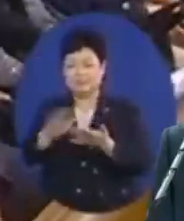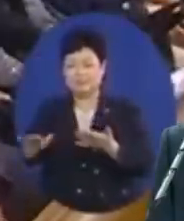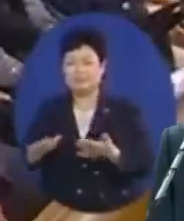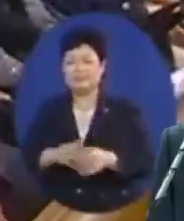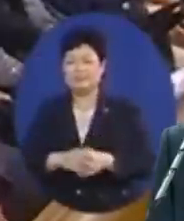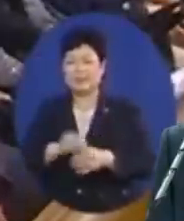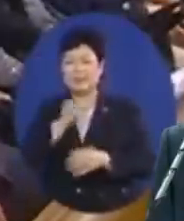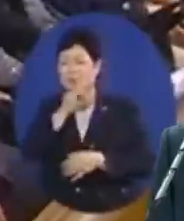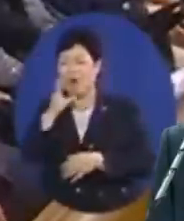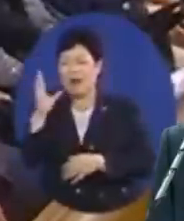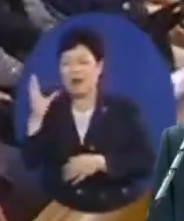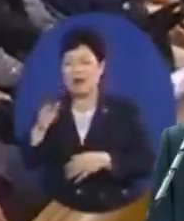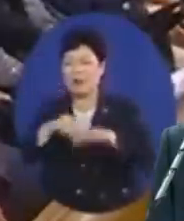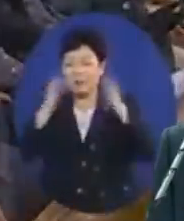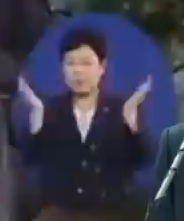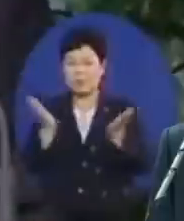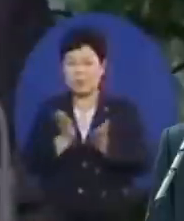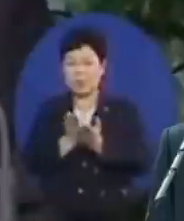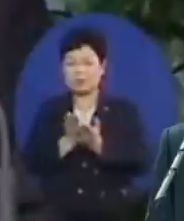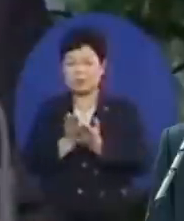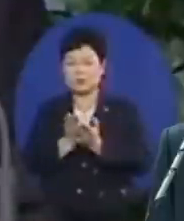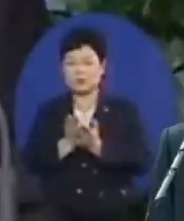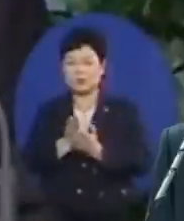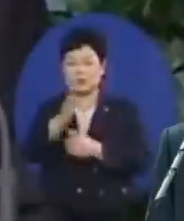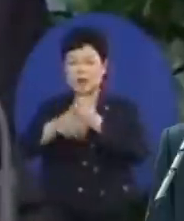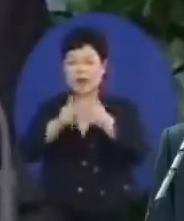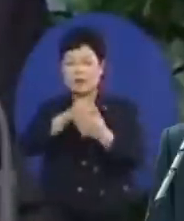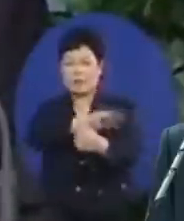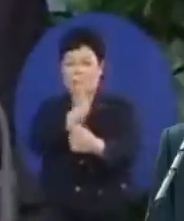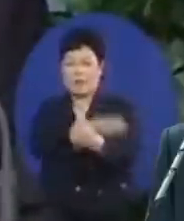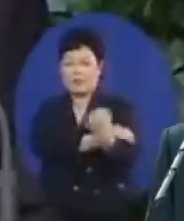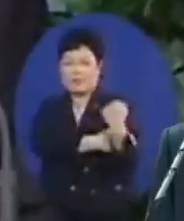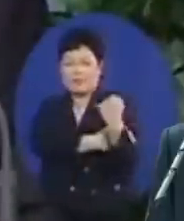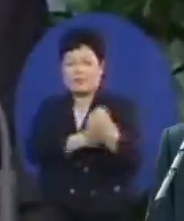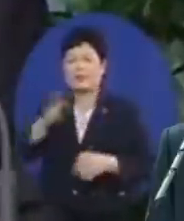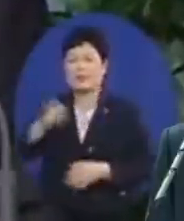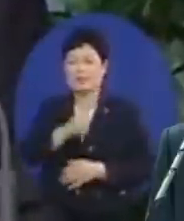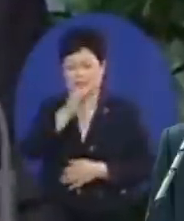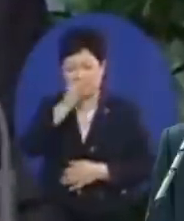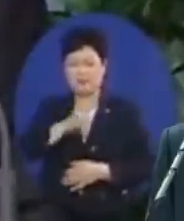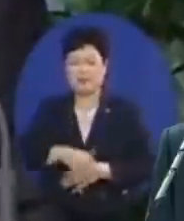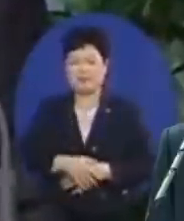와, 전부 다 익수시아 하나님의 권능을 가지고 계신데요.